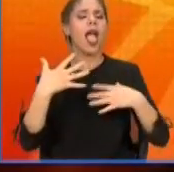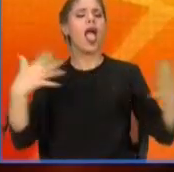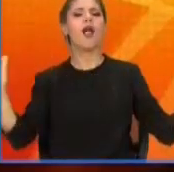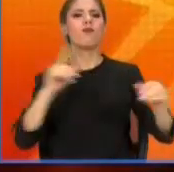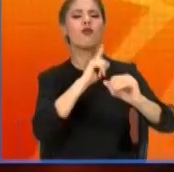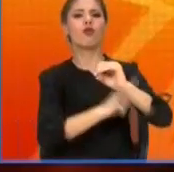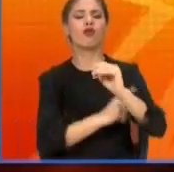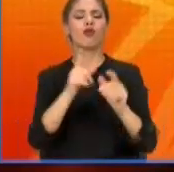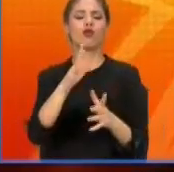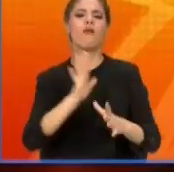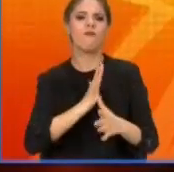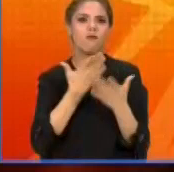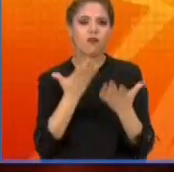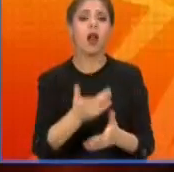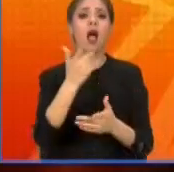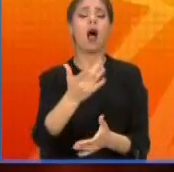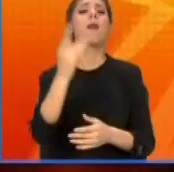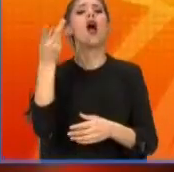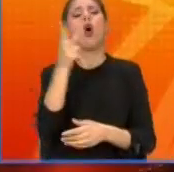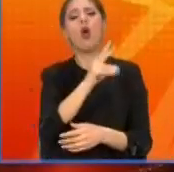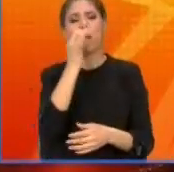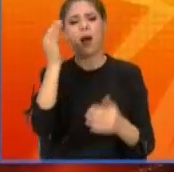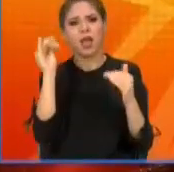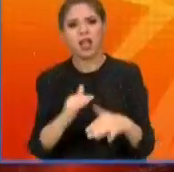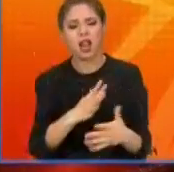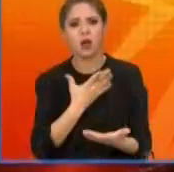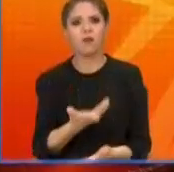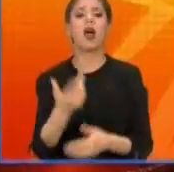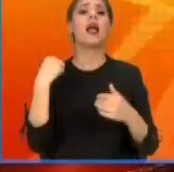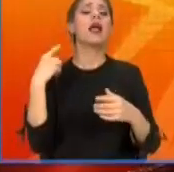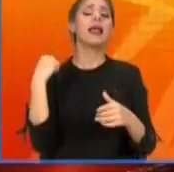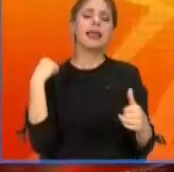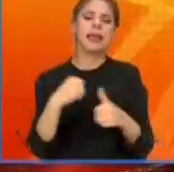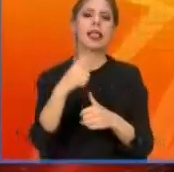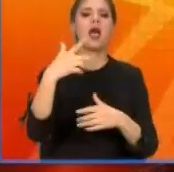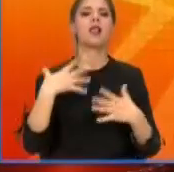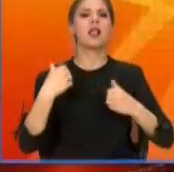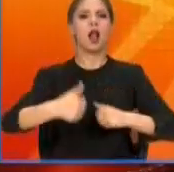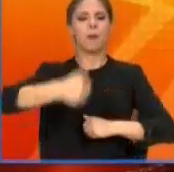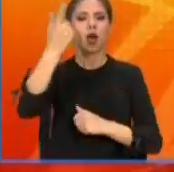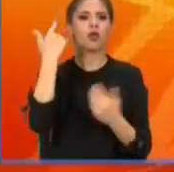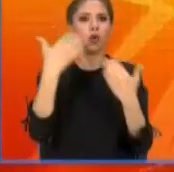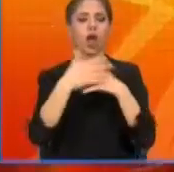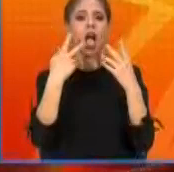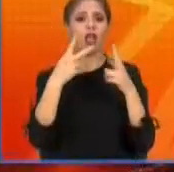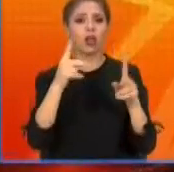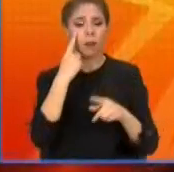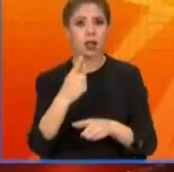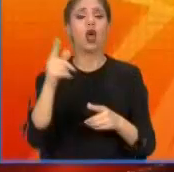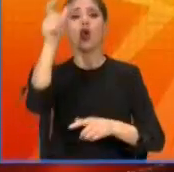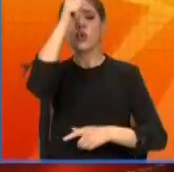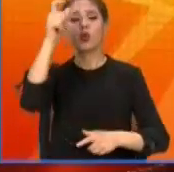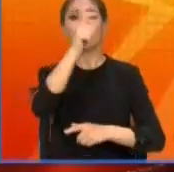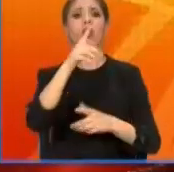devam ediyor ama maalesef vefat haberleri de geliyor elbette. Yine Bakan Fahrettin Koca'nın dün geceki açıklamasına göre Türkiye'de